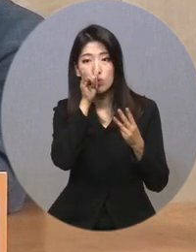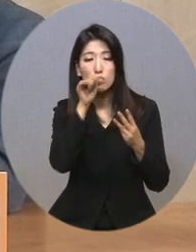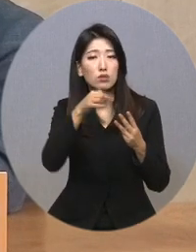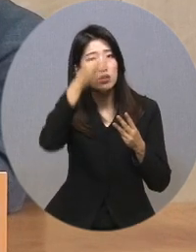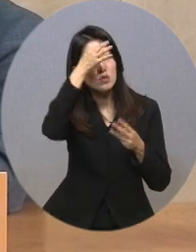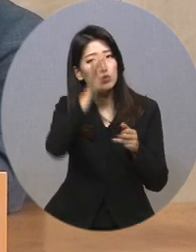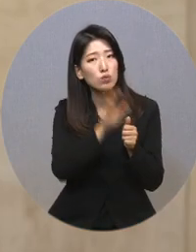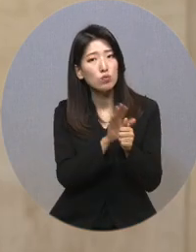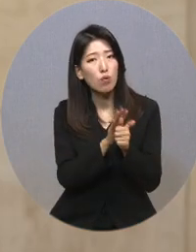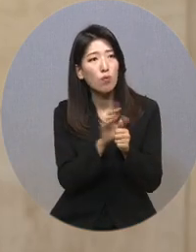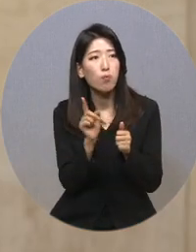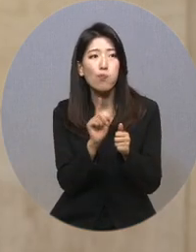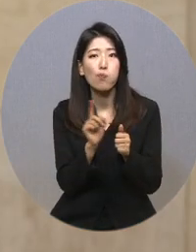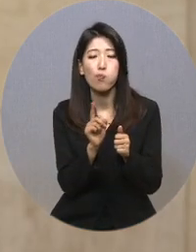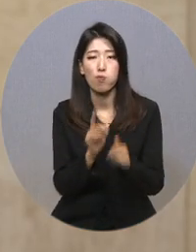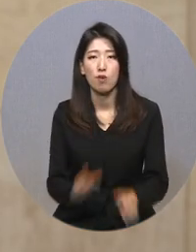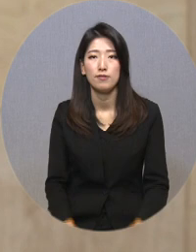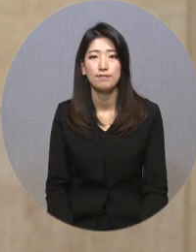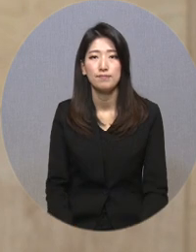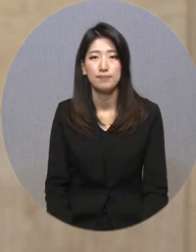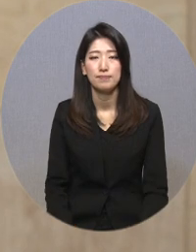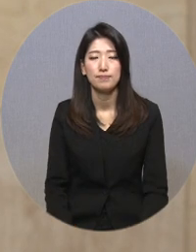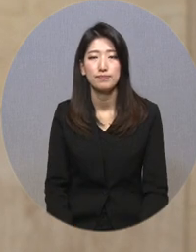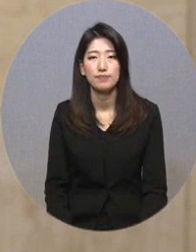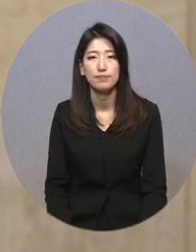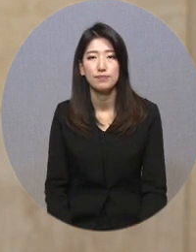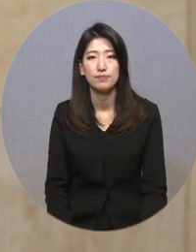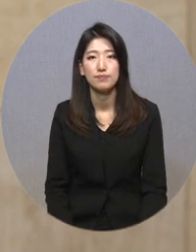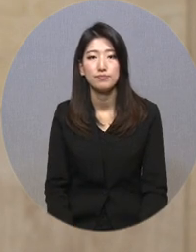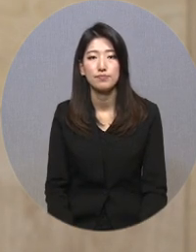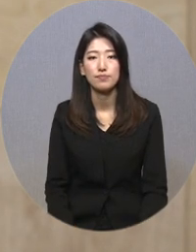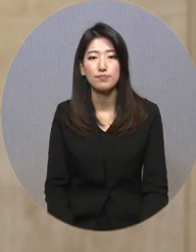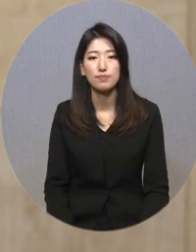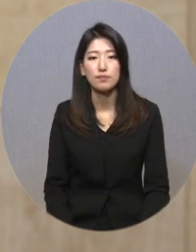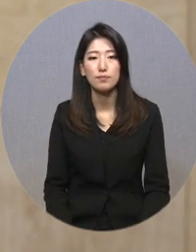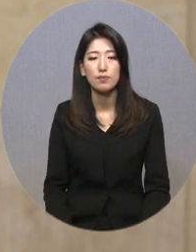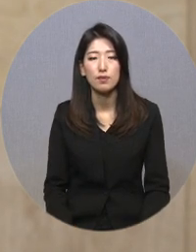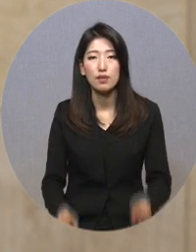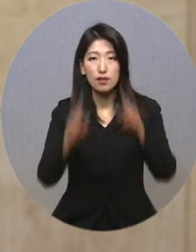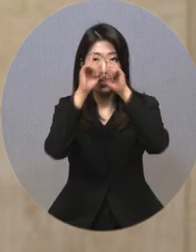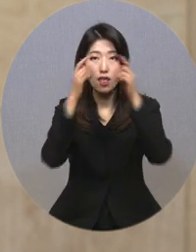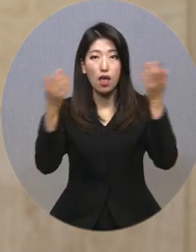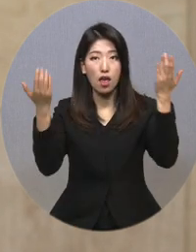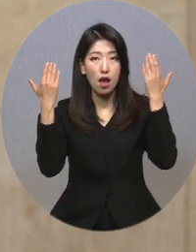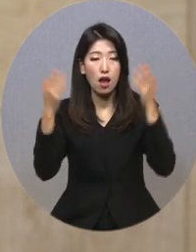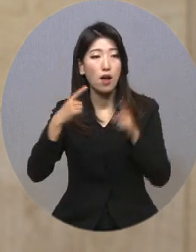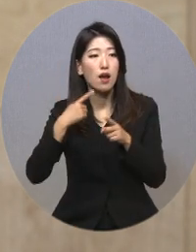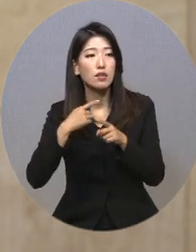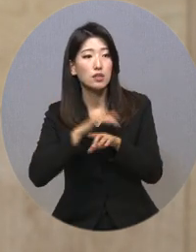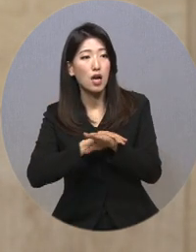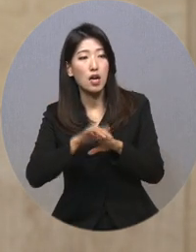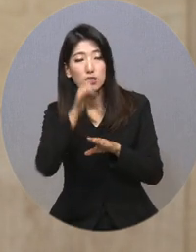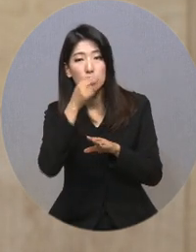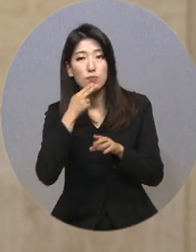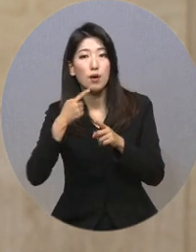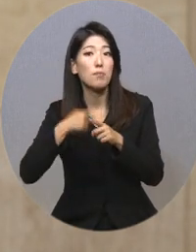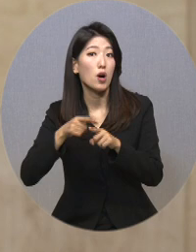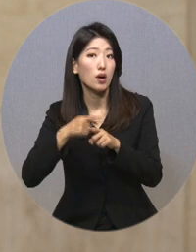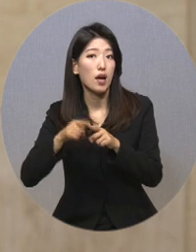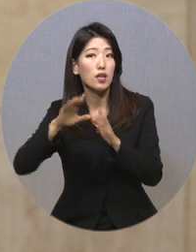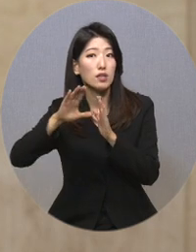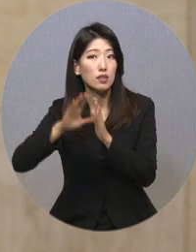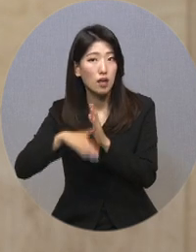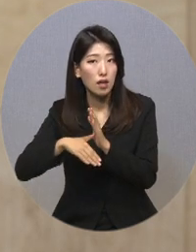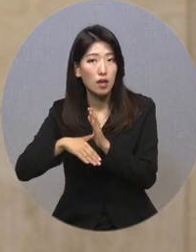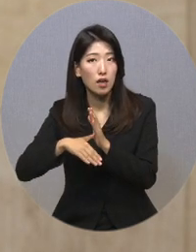설명 부탁드리겠습니다. 예. 저희가 대학을 평가하는 것들이 전 세계적으로 많은 그 기관들이 있습니다.